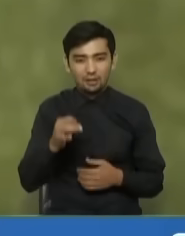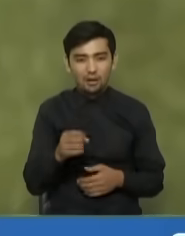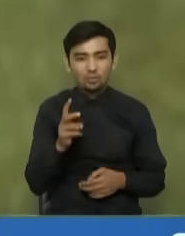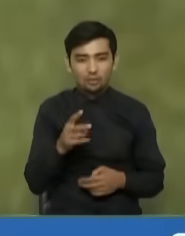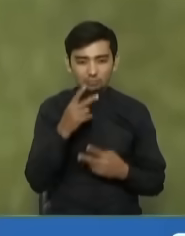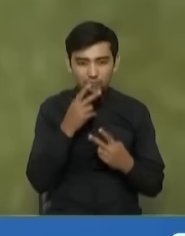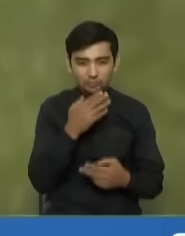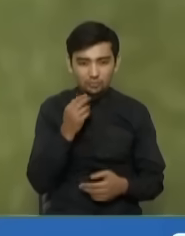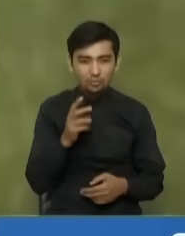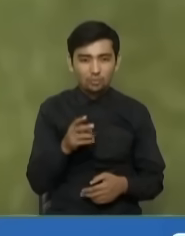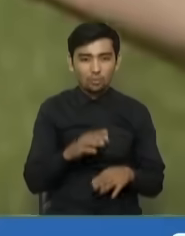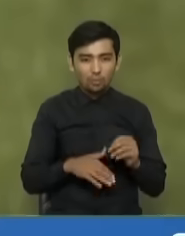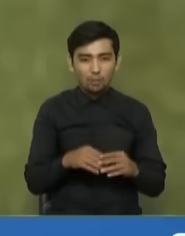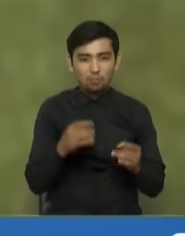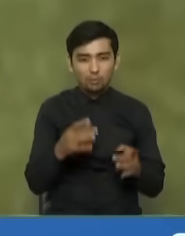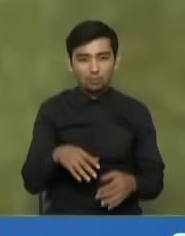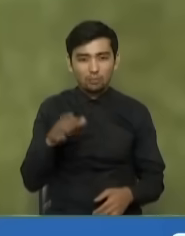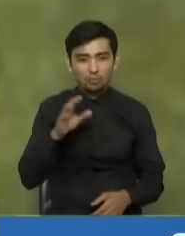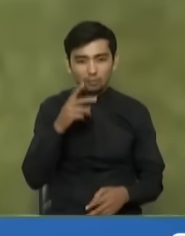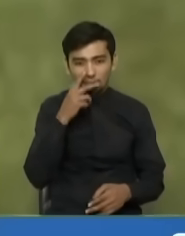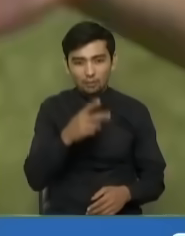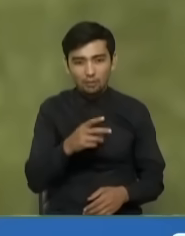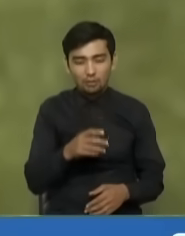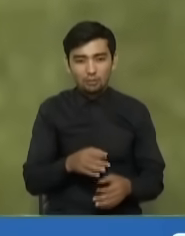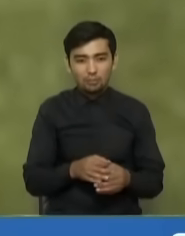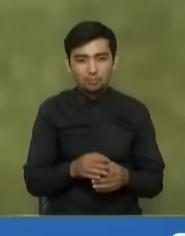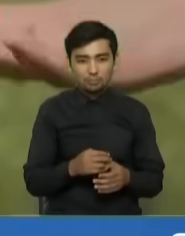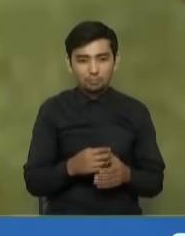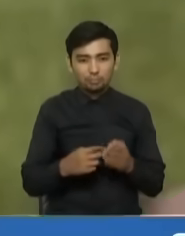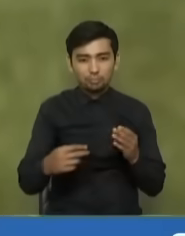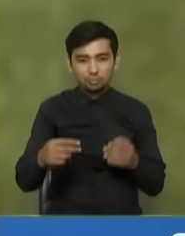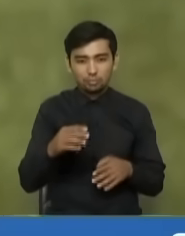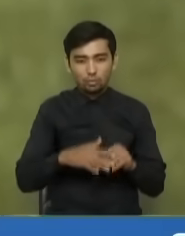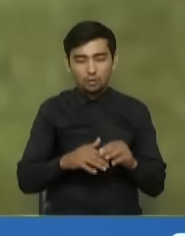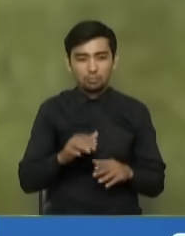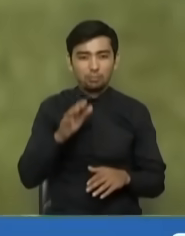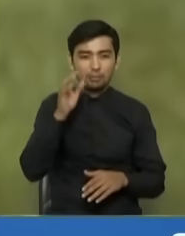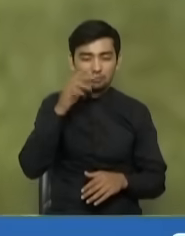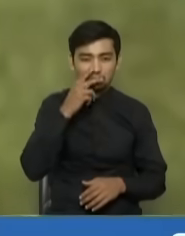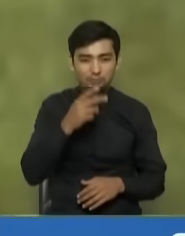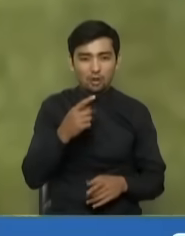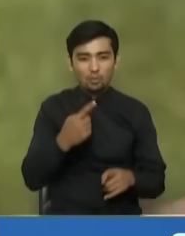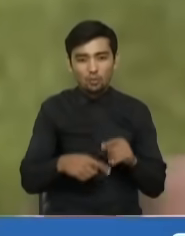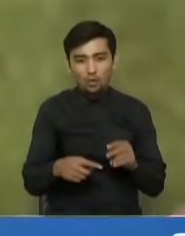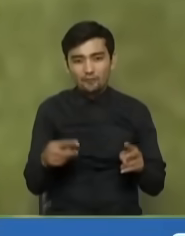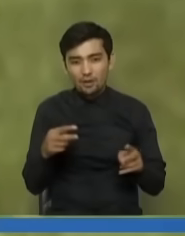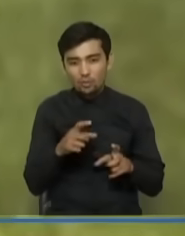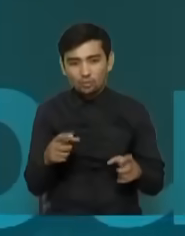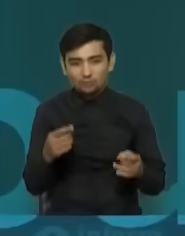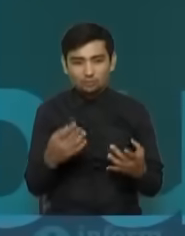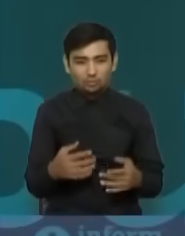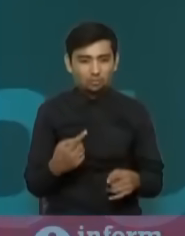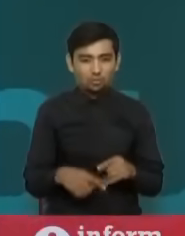тек қолын бетіп көтерген, біраз жерге бар қолын бетіп көтерді дейді. Ол басқа ешнәрсе көрген жоқ. Біз куәгерлер айтысы сол